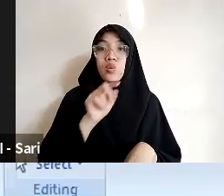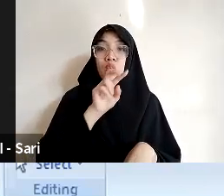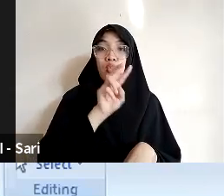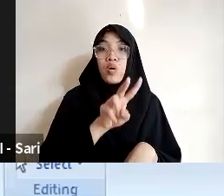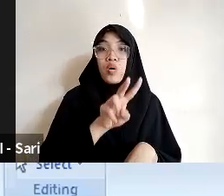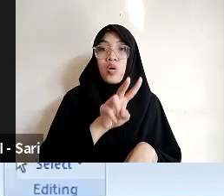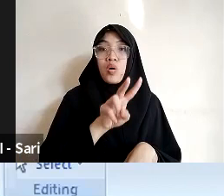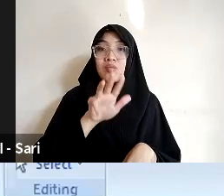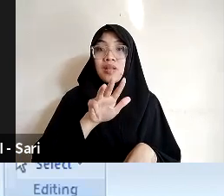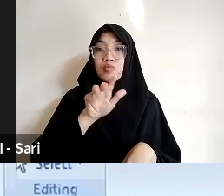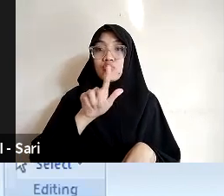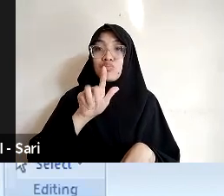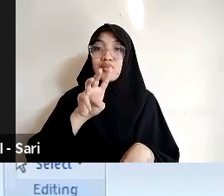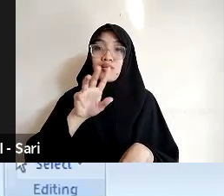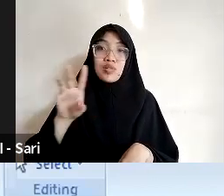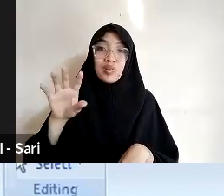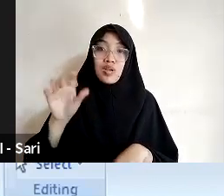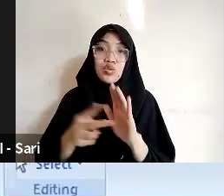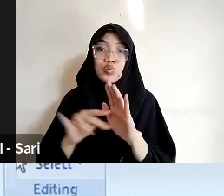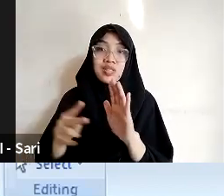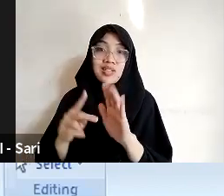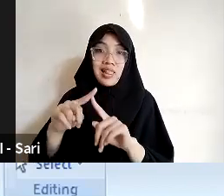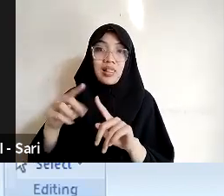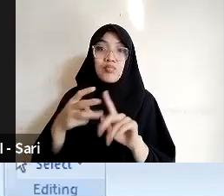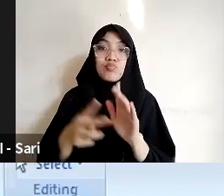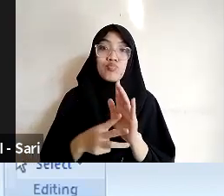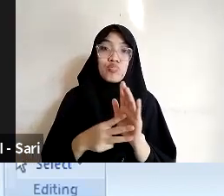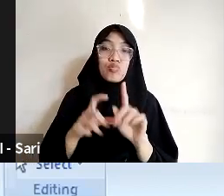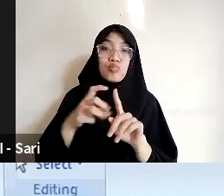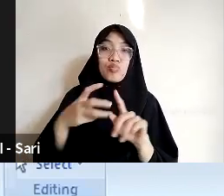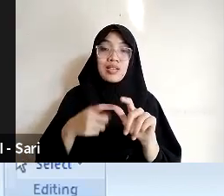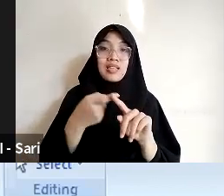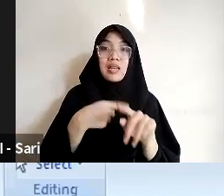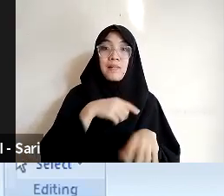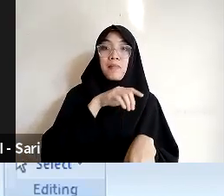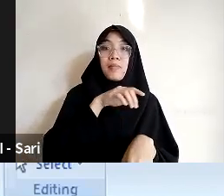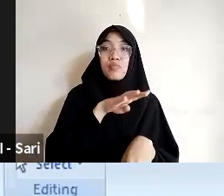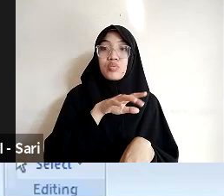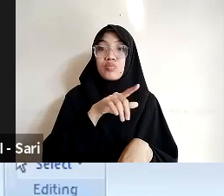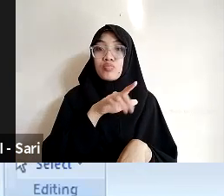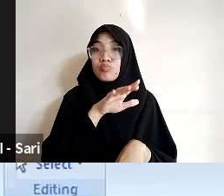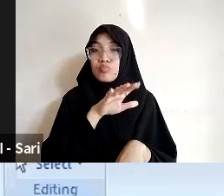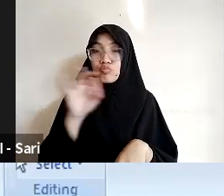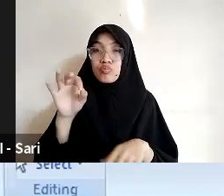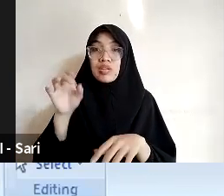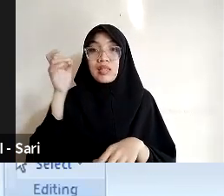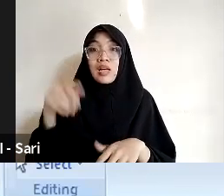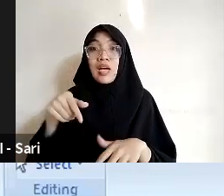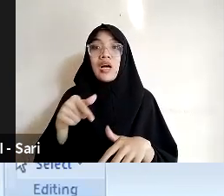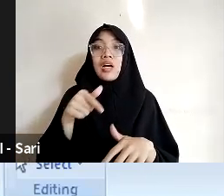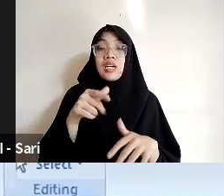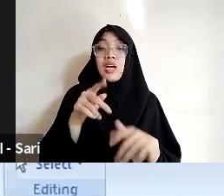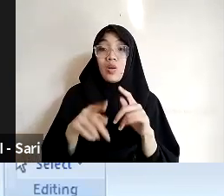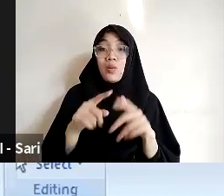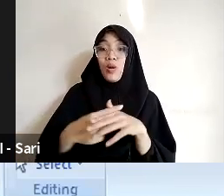unit BUMDES dari 74.000 desa yang maju aja sekian, yang berkembang seperti ini. Kalau kita akan mulai dari desa sebagai